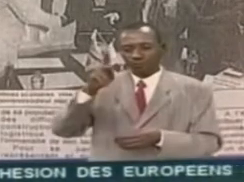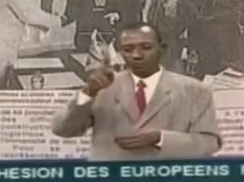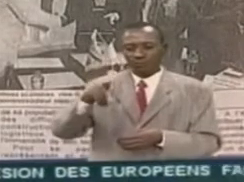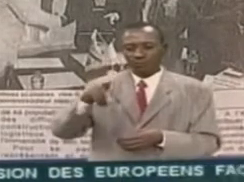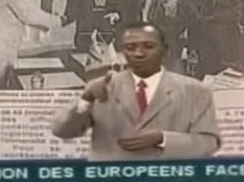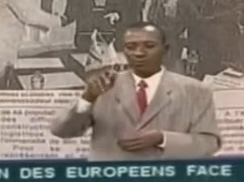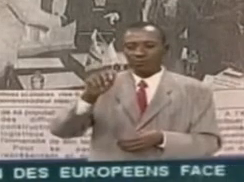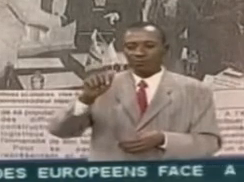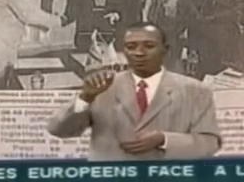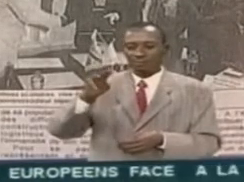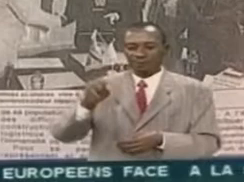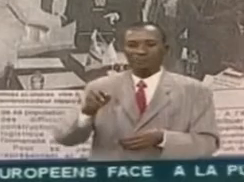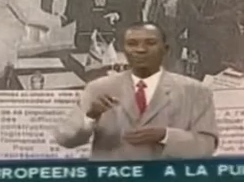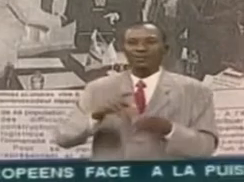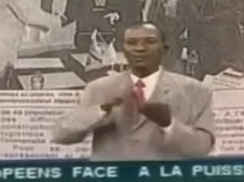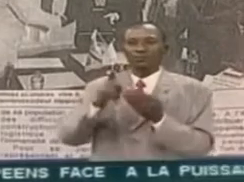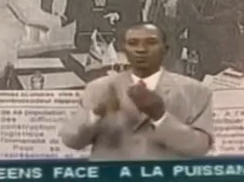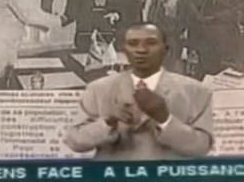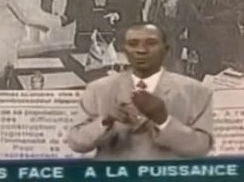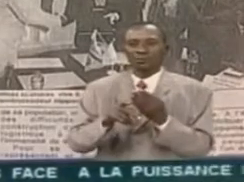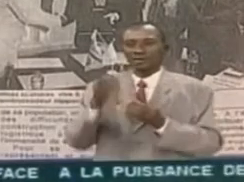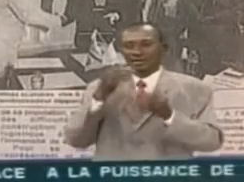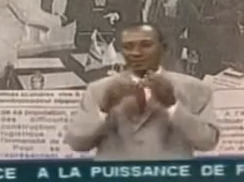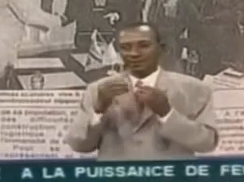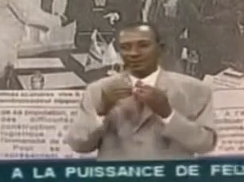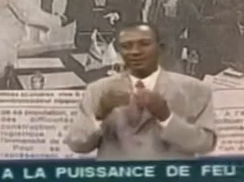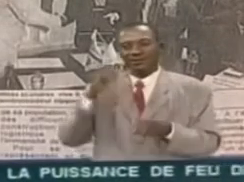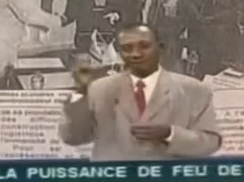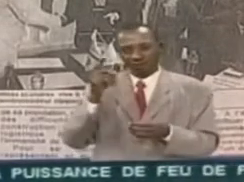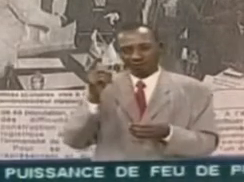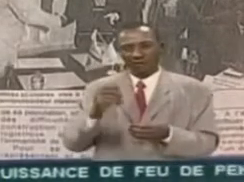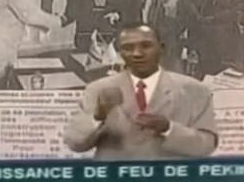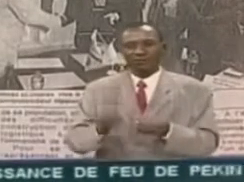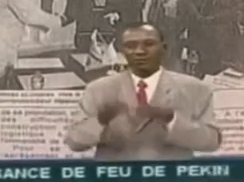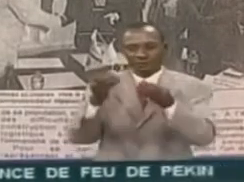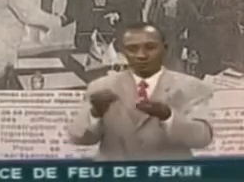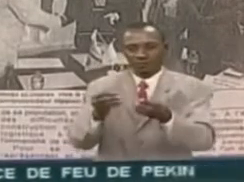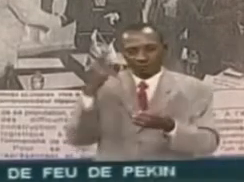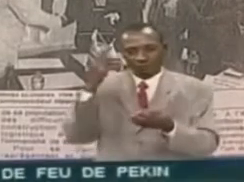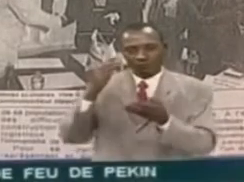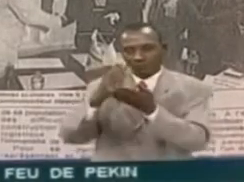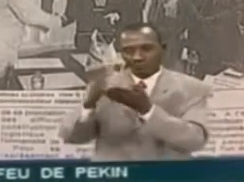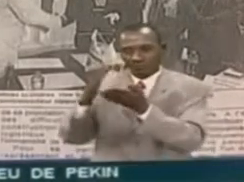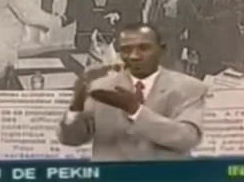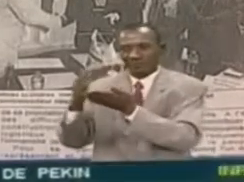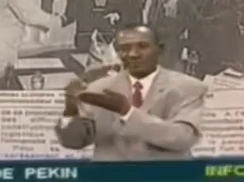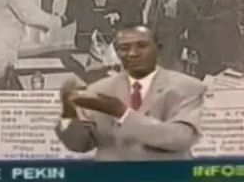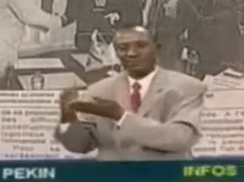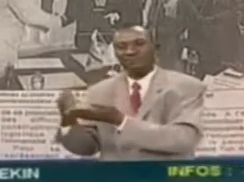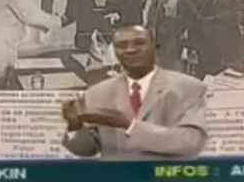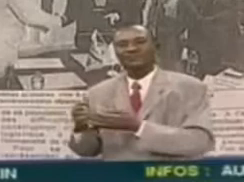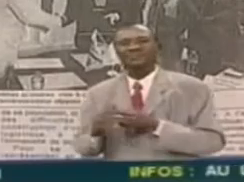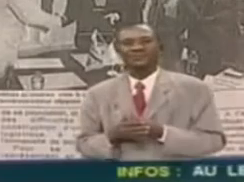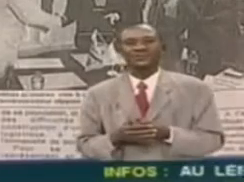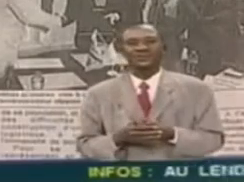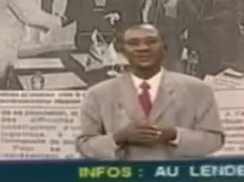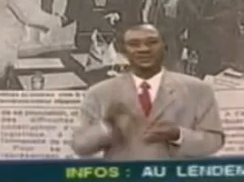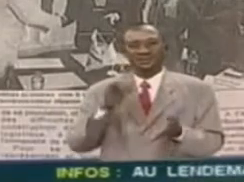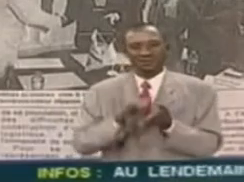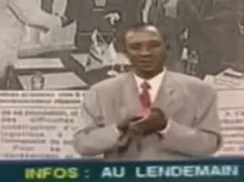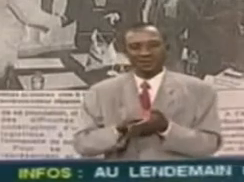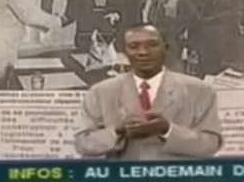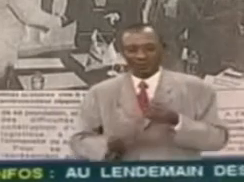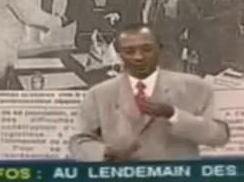qui gère le programme des cantines scolaires dans les provinces précitées. Et sur le sens de la signature de l'échange de notes d'assistance